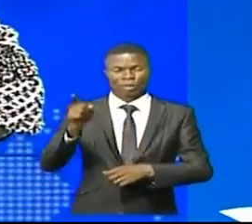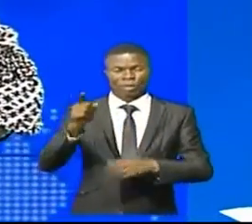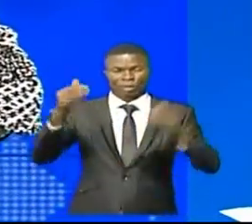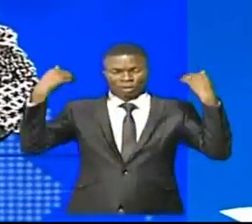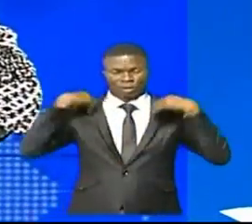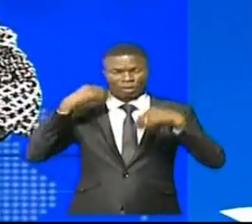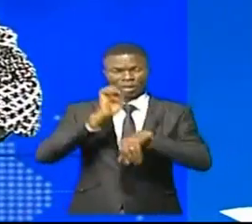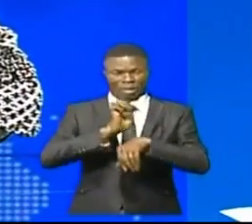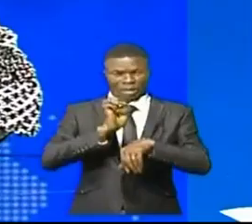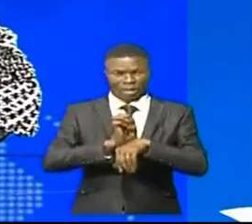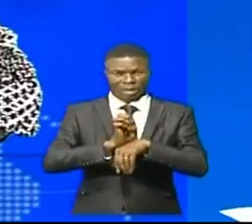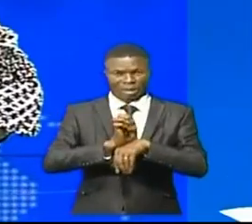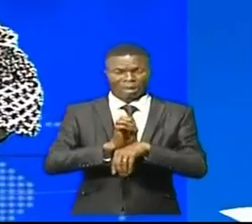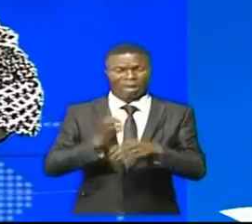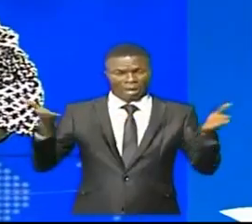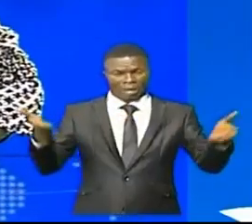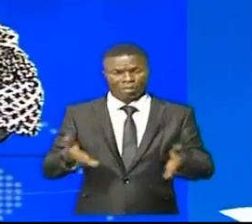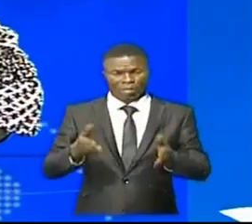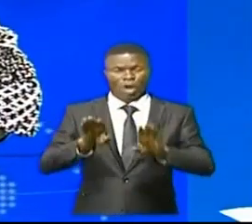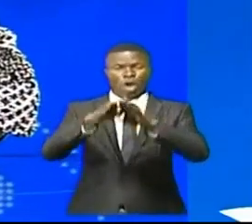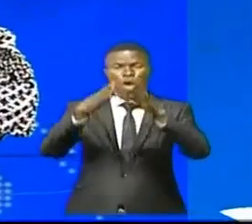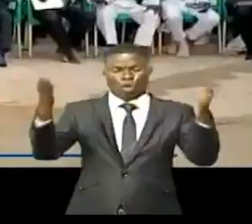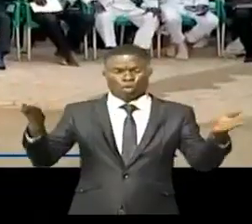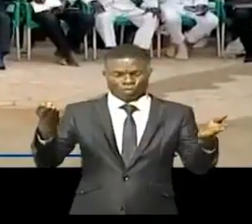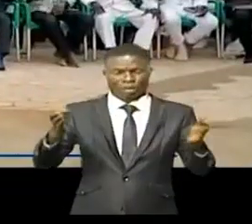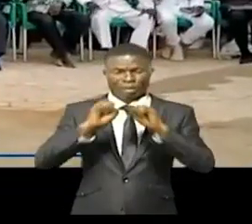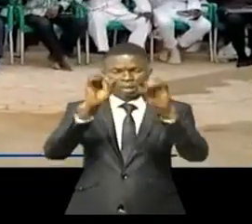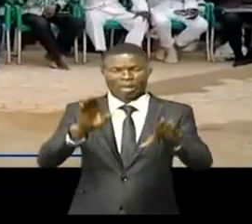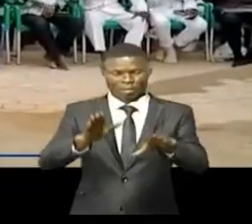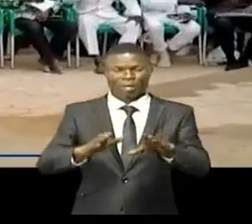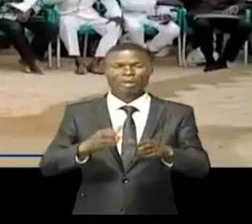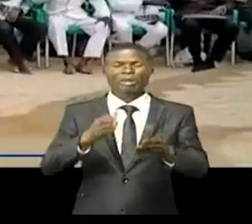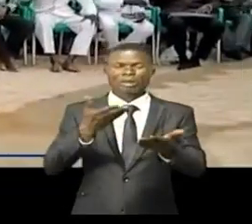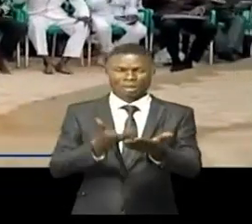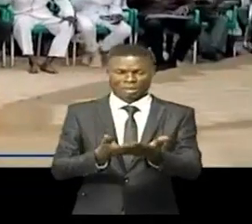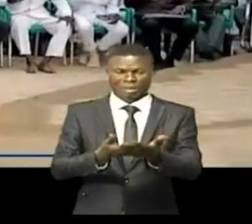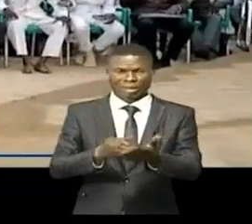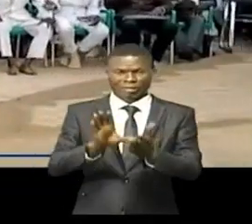a procédé à son inauguration.